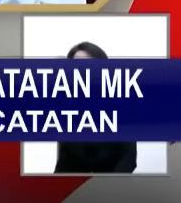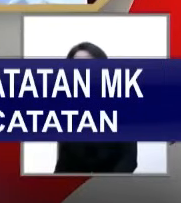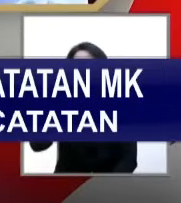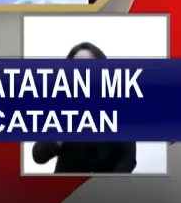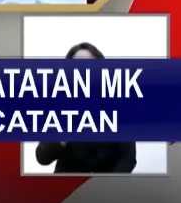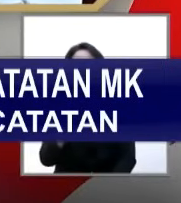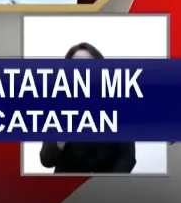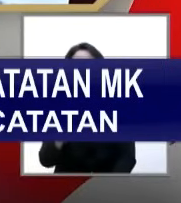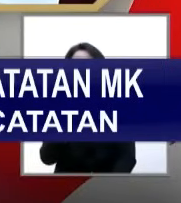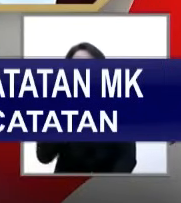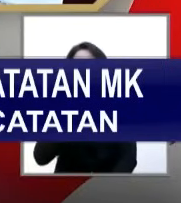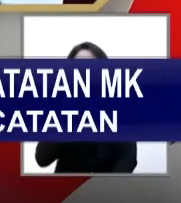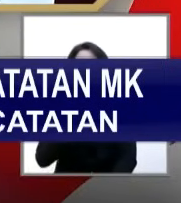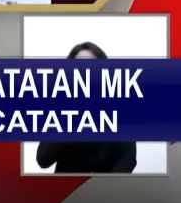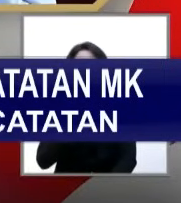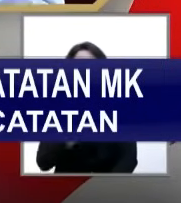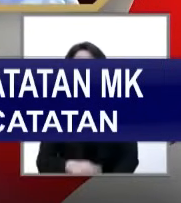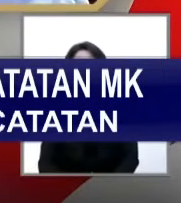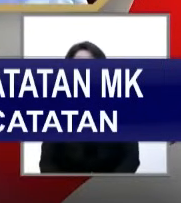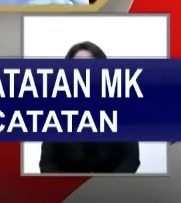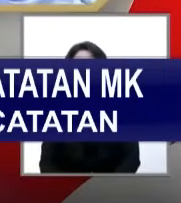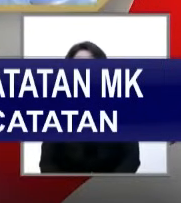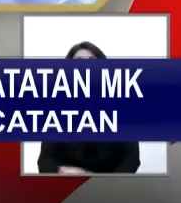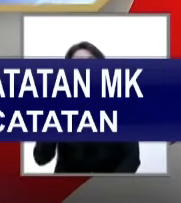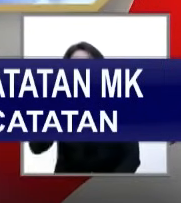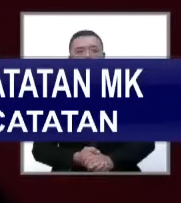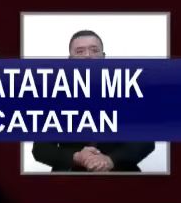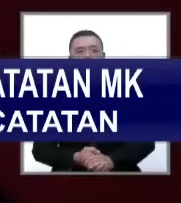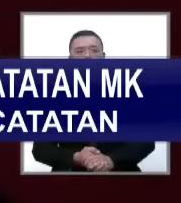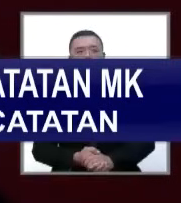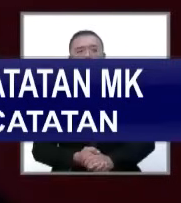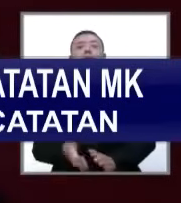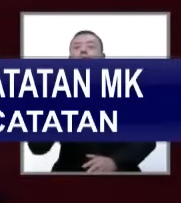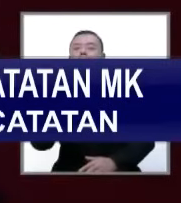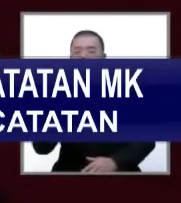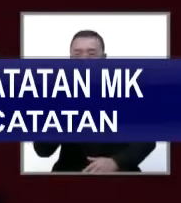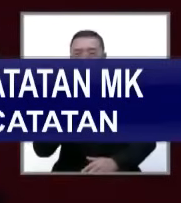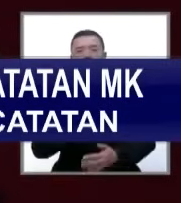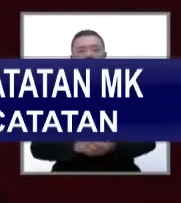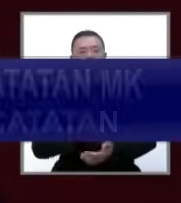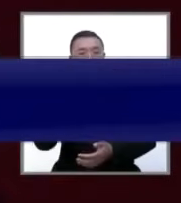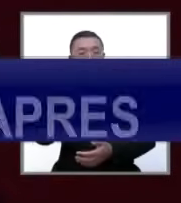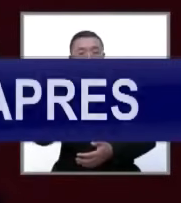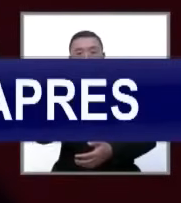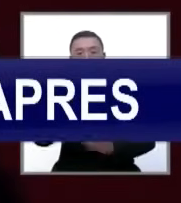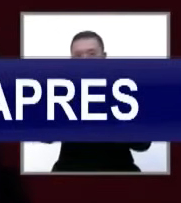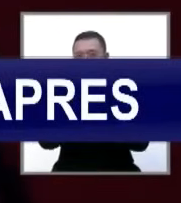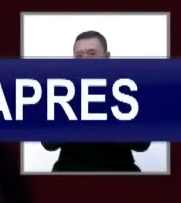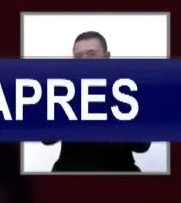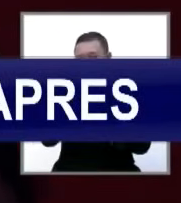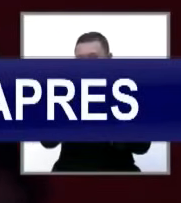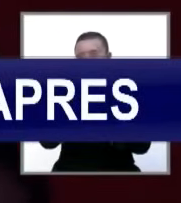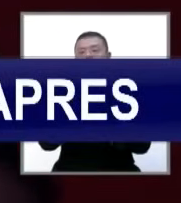yang diberikan ke saya mungkin itu kan mungkin dapat contekan itu dari Pak Tom Lembong mungkin ya terima kasih terima kasih saya catat